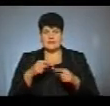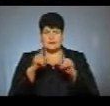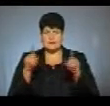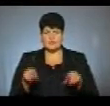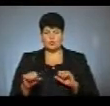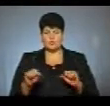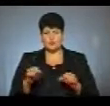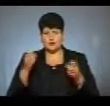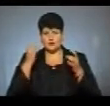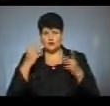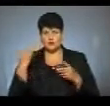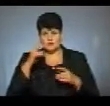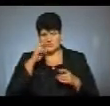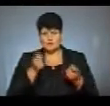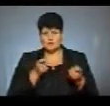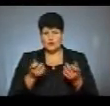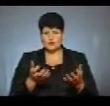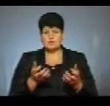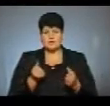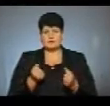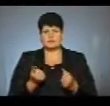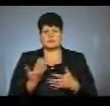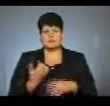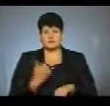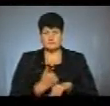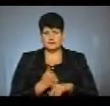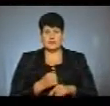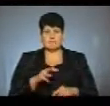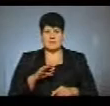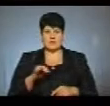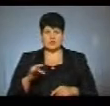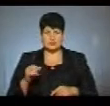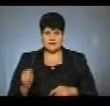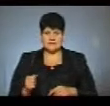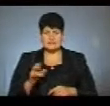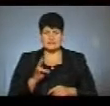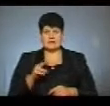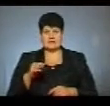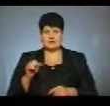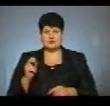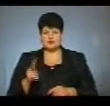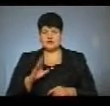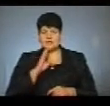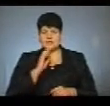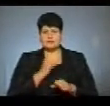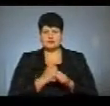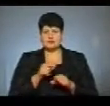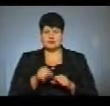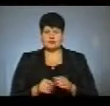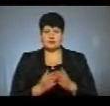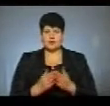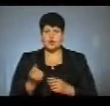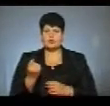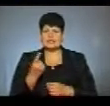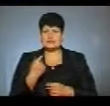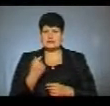культури облдержадміністрації отримала провідний методист обласної бібліотеки для дітей Надія Тимчук. Жінка працює в цій книгозбірні